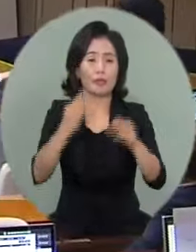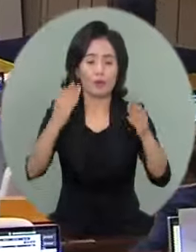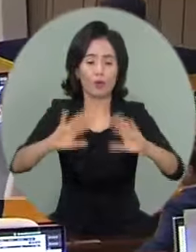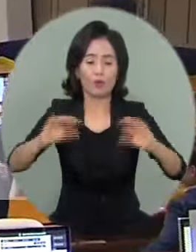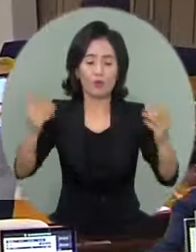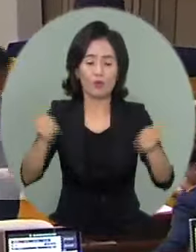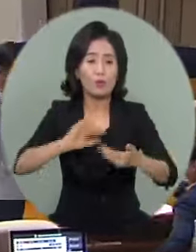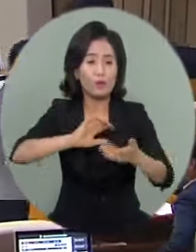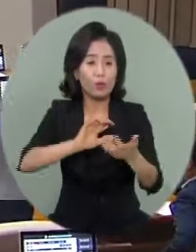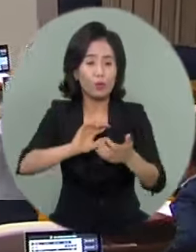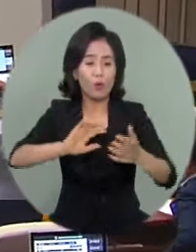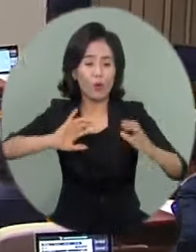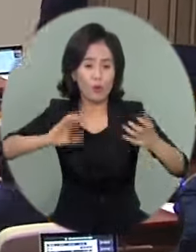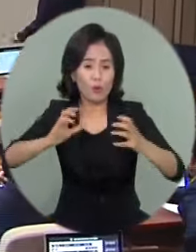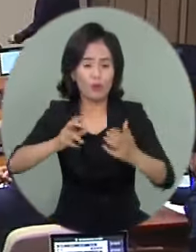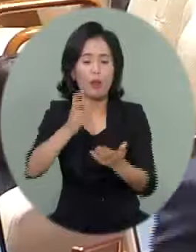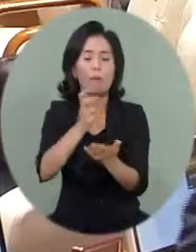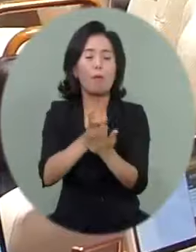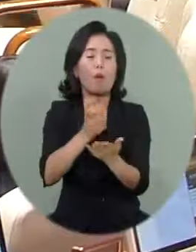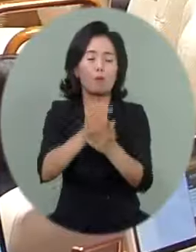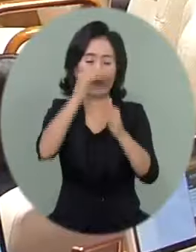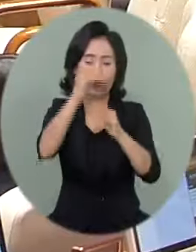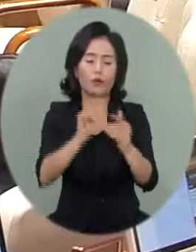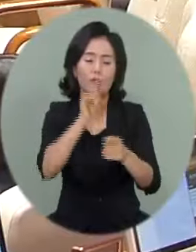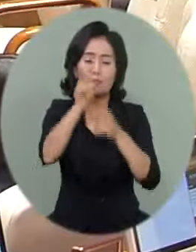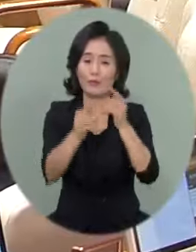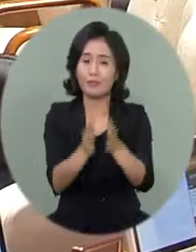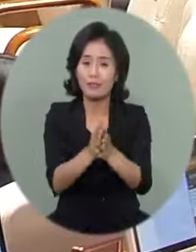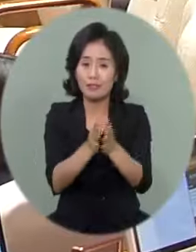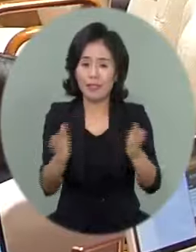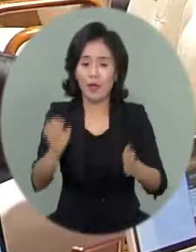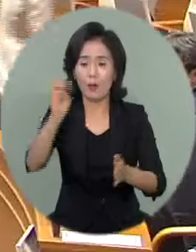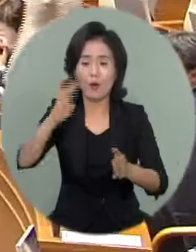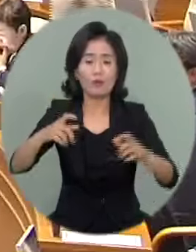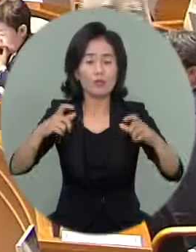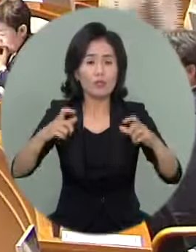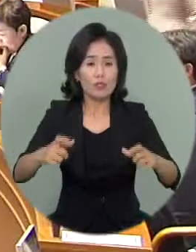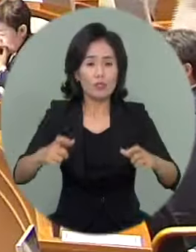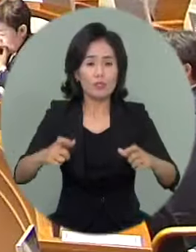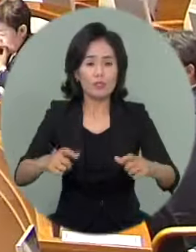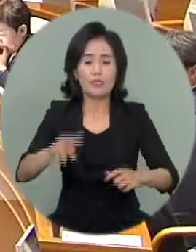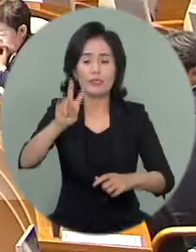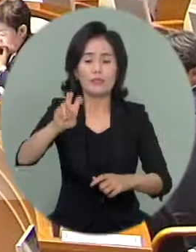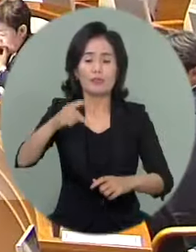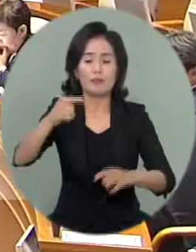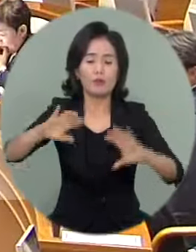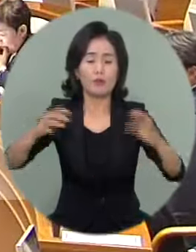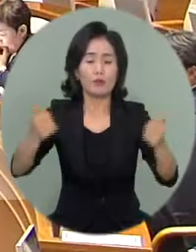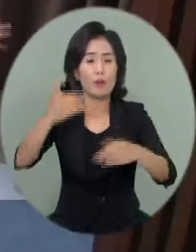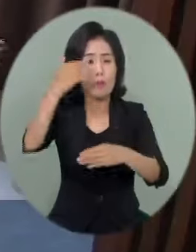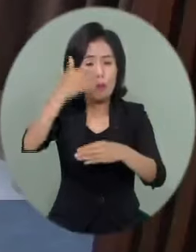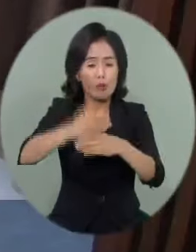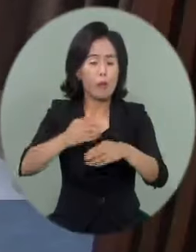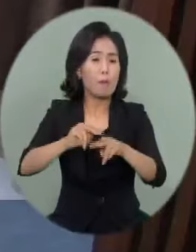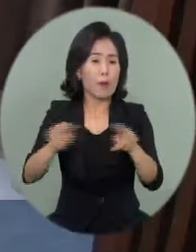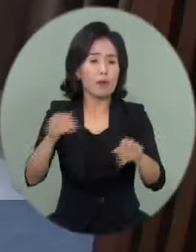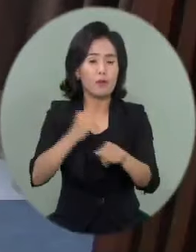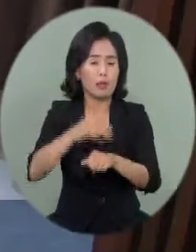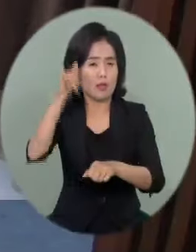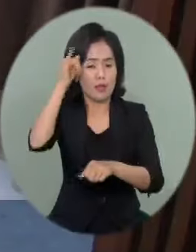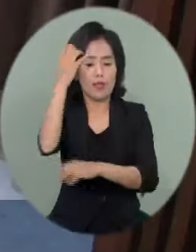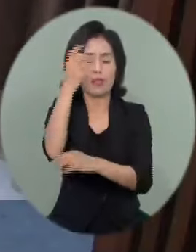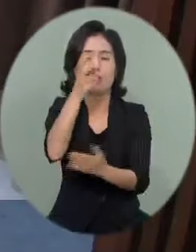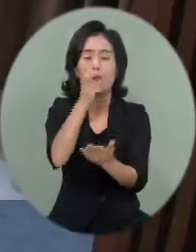국회에서 논의될 법안 접수도 시작됐습니다 광주서 지난 21대 국회 회원과 함께 폐기된 인공지능